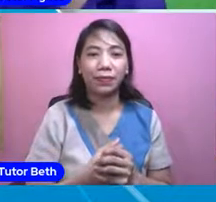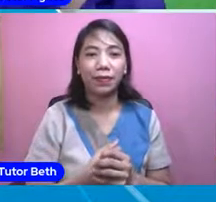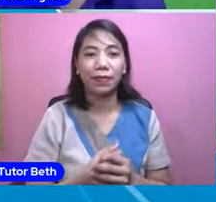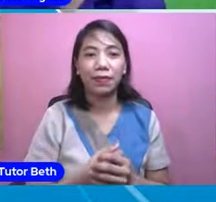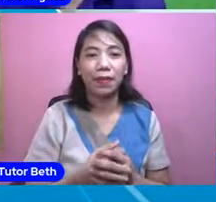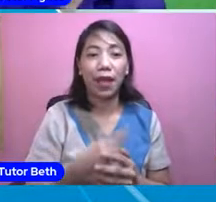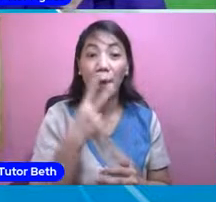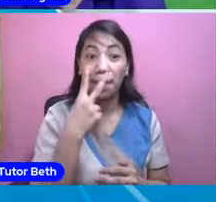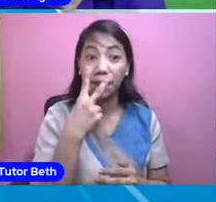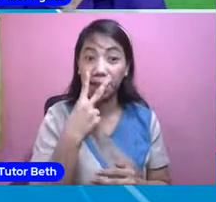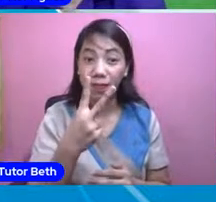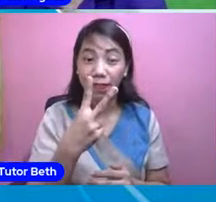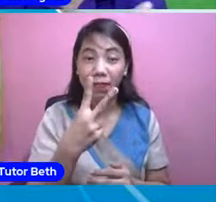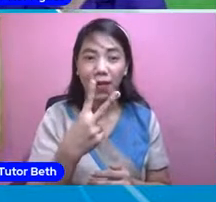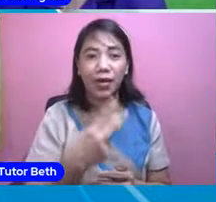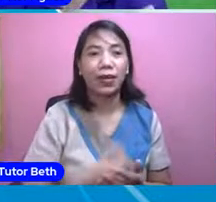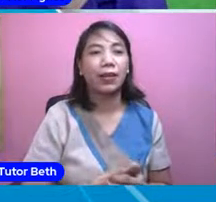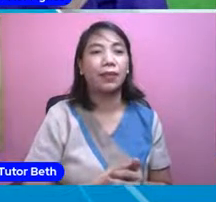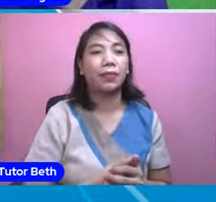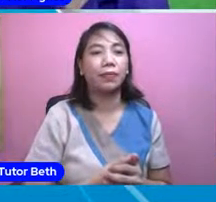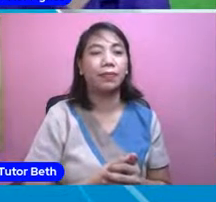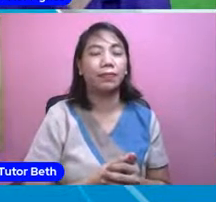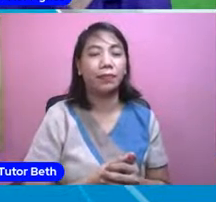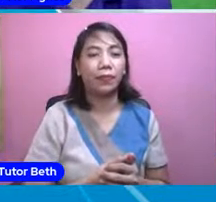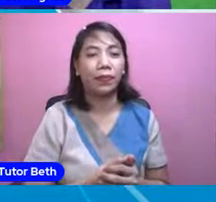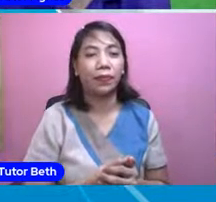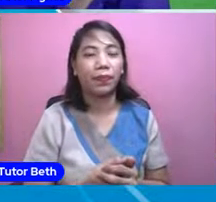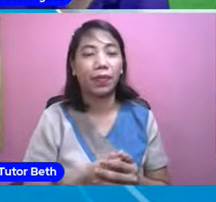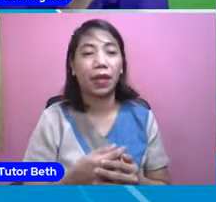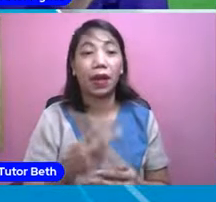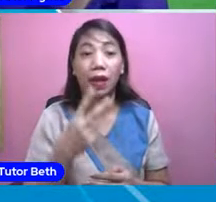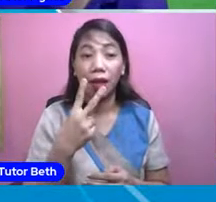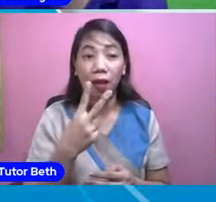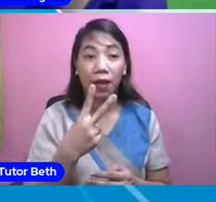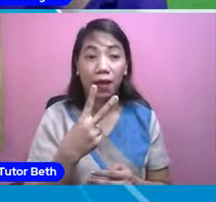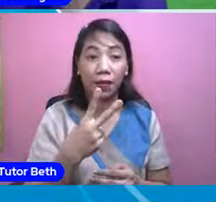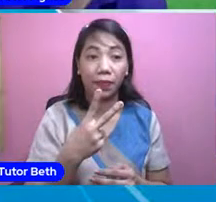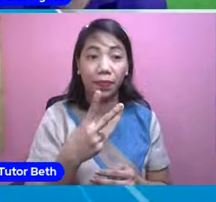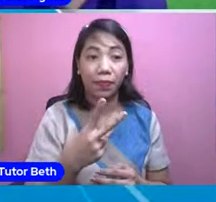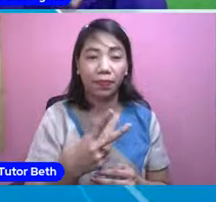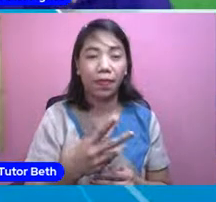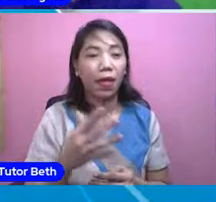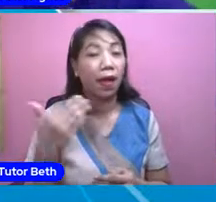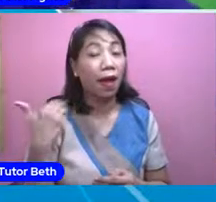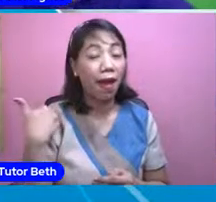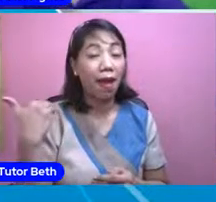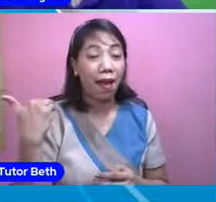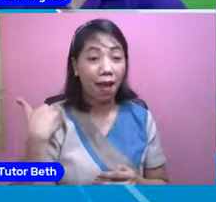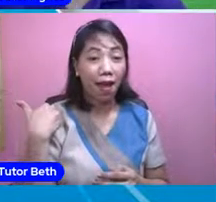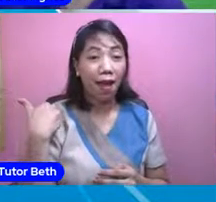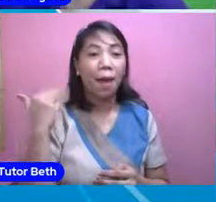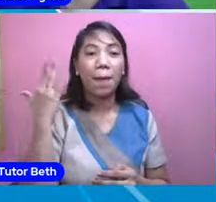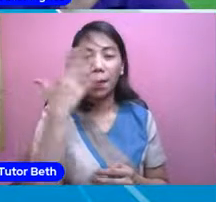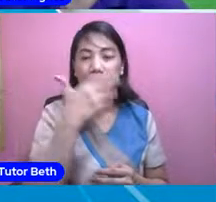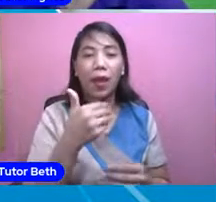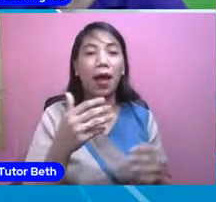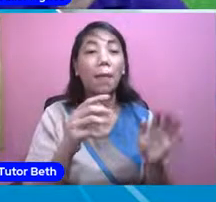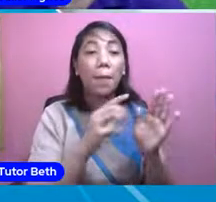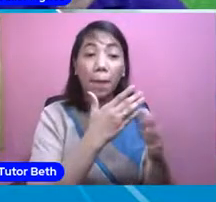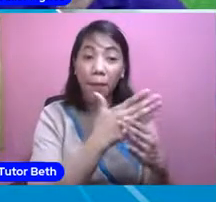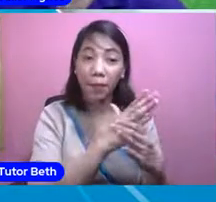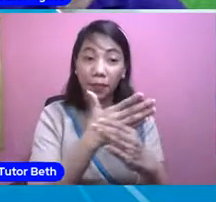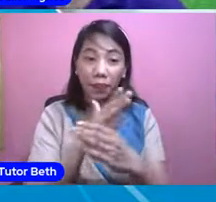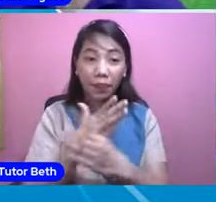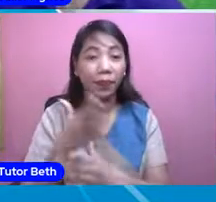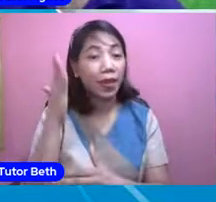saan man kayo, nakapwesto ngayon dahil may mas maganda pa. May magbabahagi pa rin ng